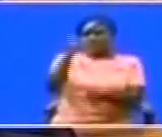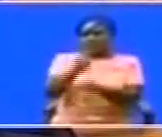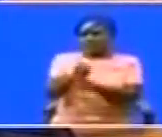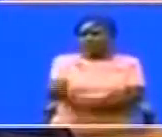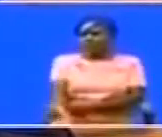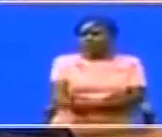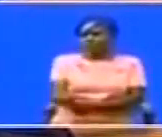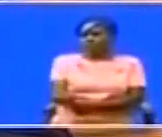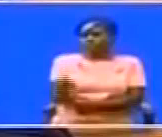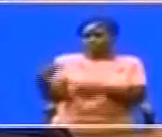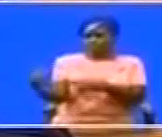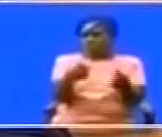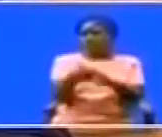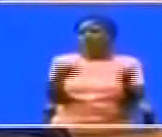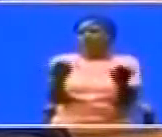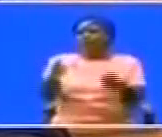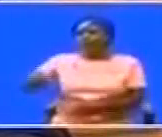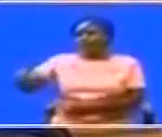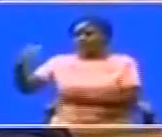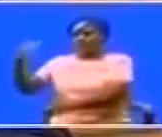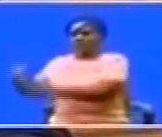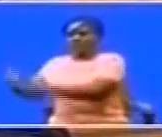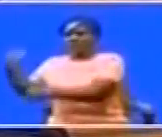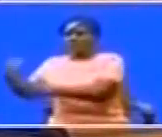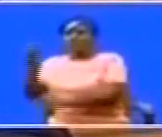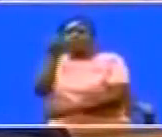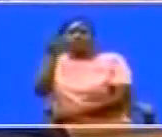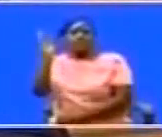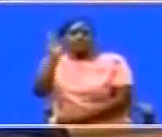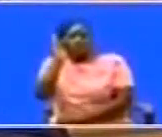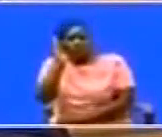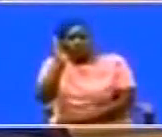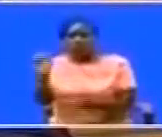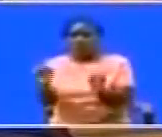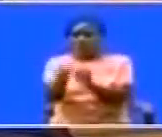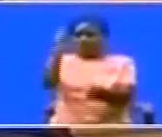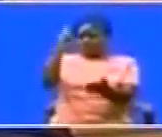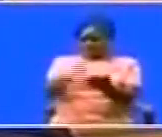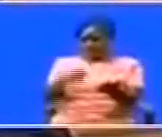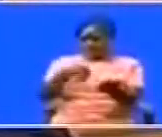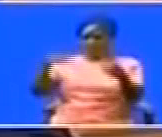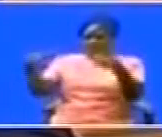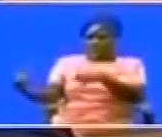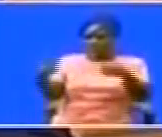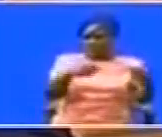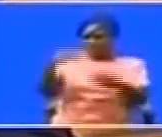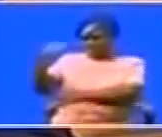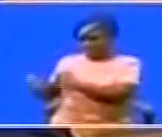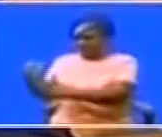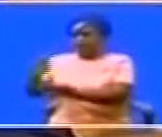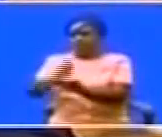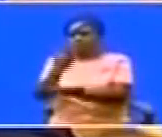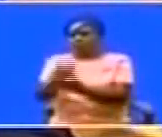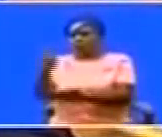shambulizi hilo wanaaminika kutoka katika kaunti jirani ya Isiolo, ambayo inadaiwa kuwa na mzozo wa mipaka kati